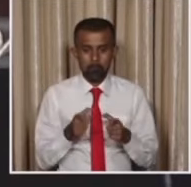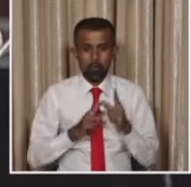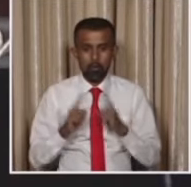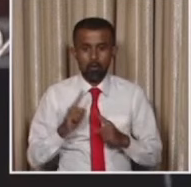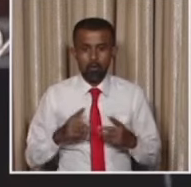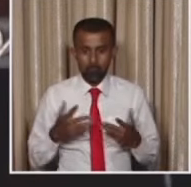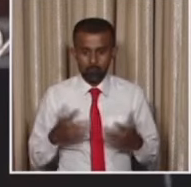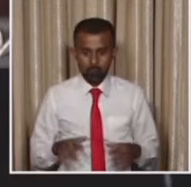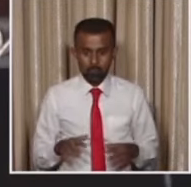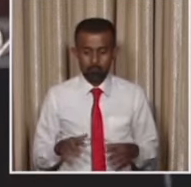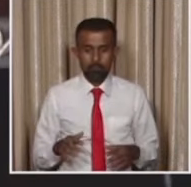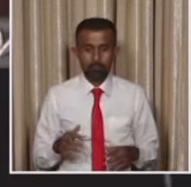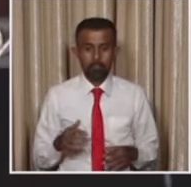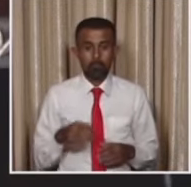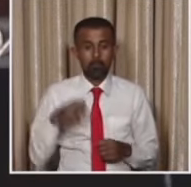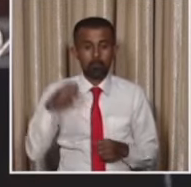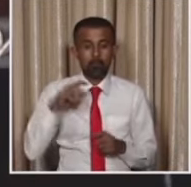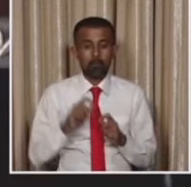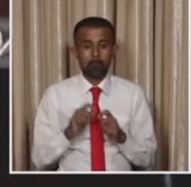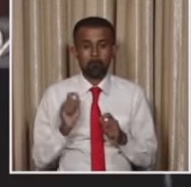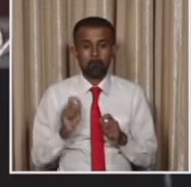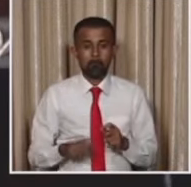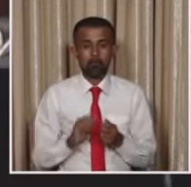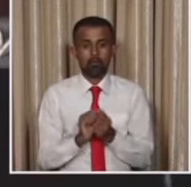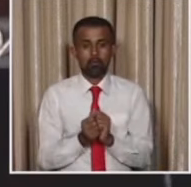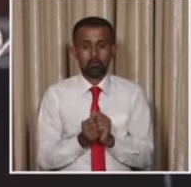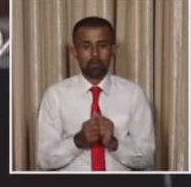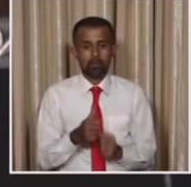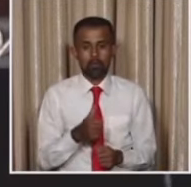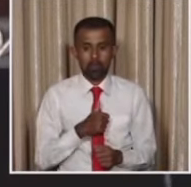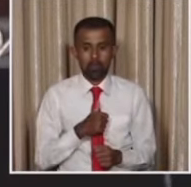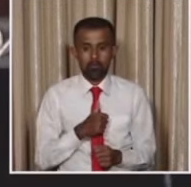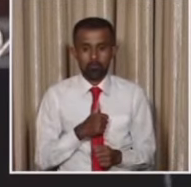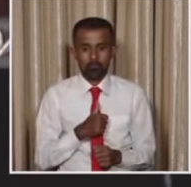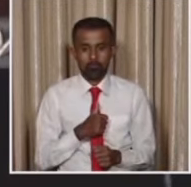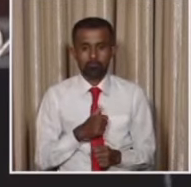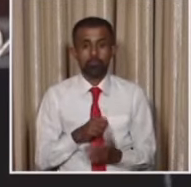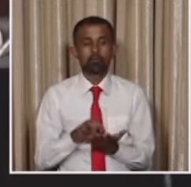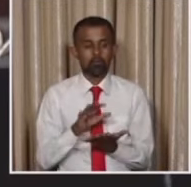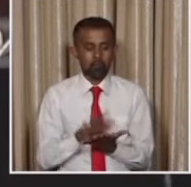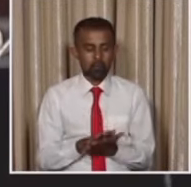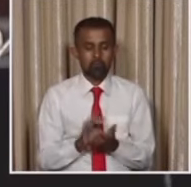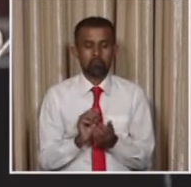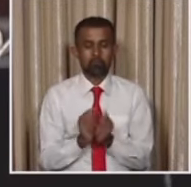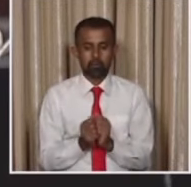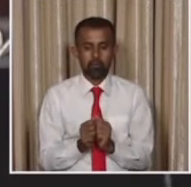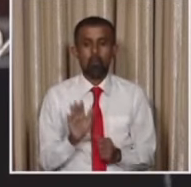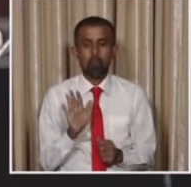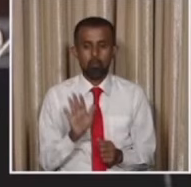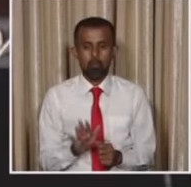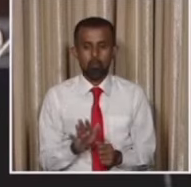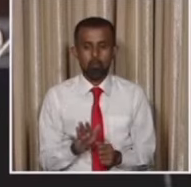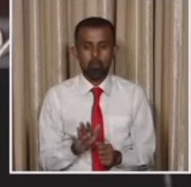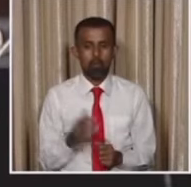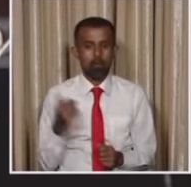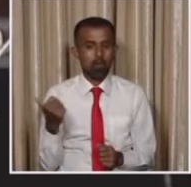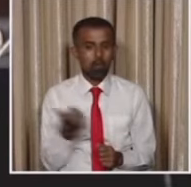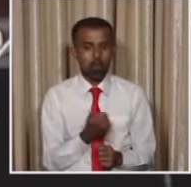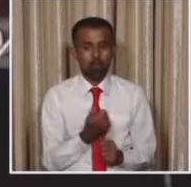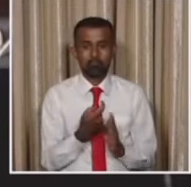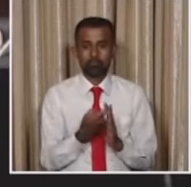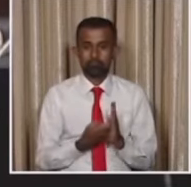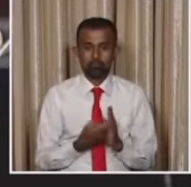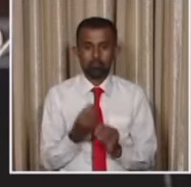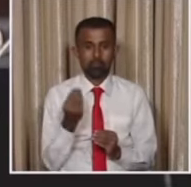පැවැත්තුවා. අපි මේ විදුලි බල මණ්ඩලයේ ප්‍රතිව්‍යුහකරණයට එකඟයි. මේක අනිවාර්යෙන් ප්‍රතිව්‍යුහකරණය වෙන්න ඕනි, නැවුම් නීතියක් එන්න